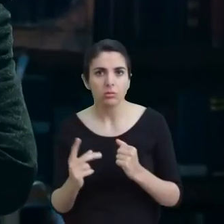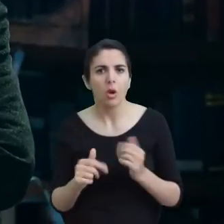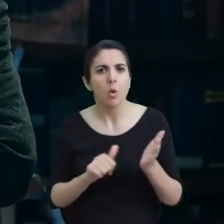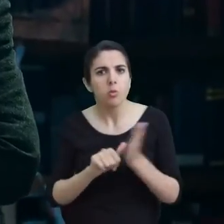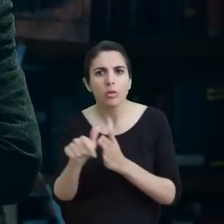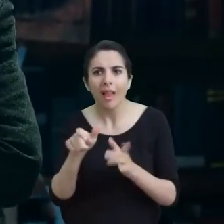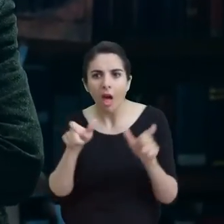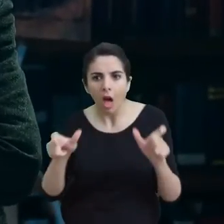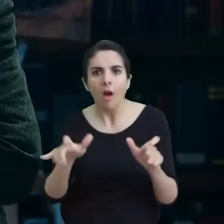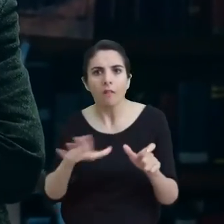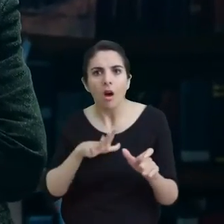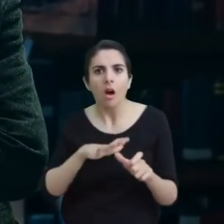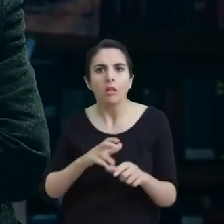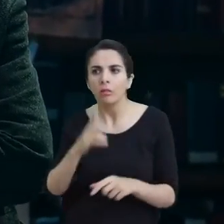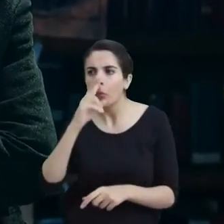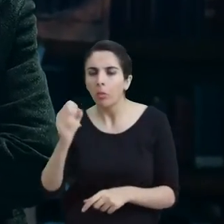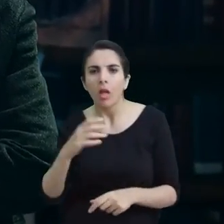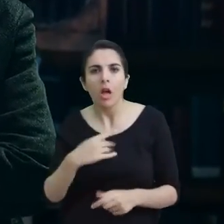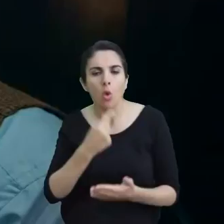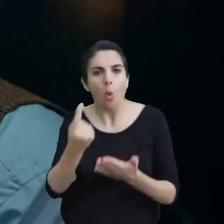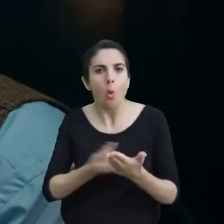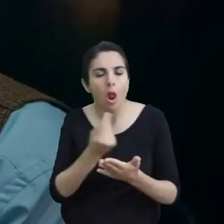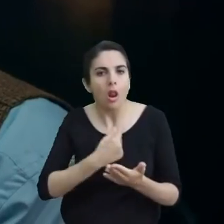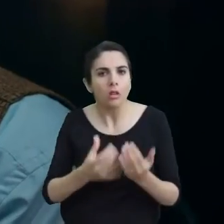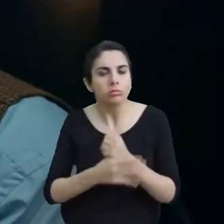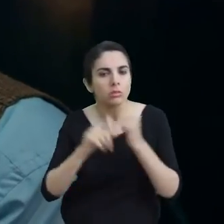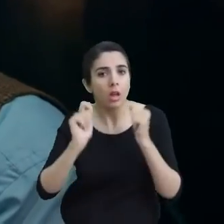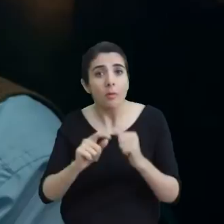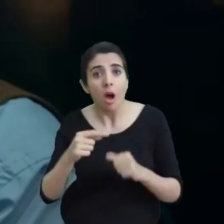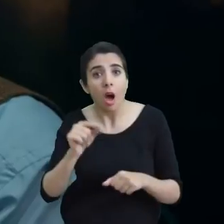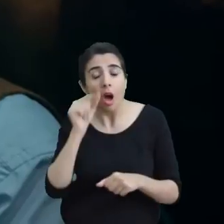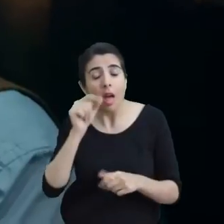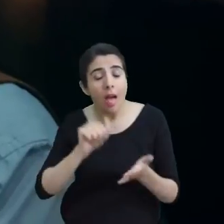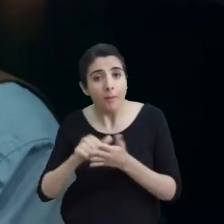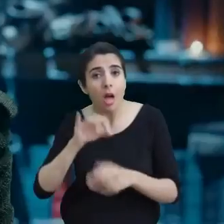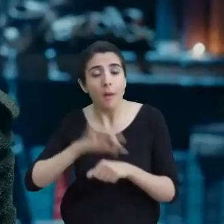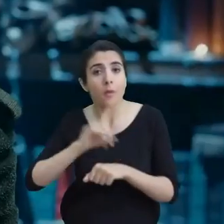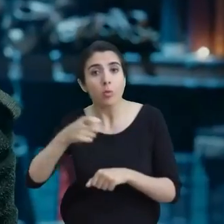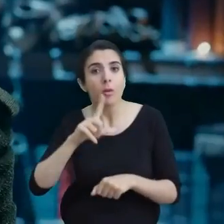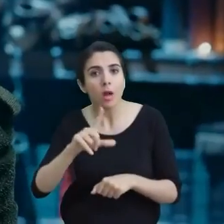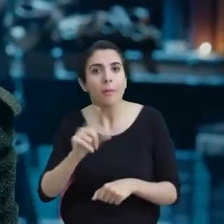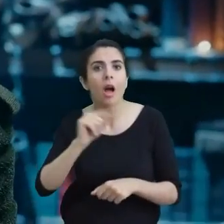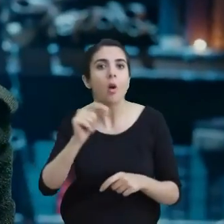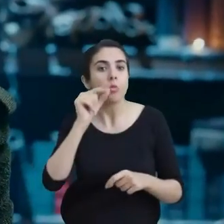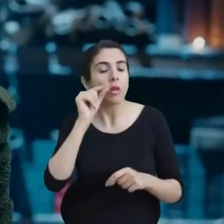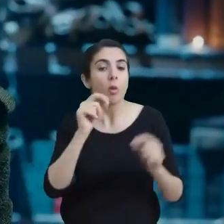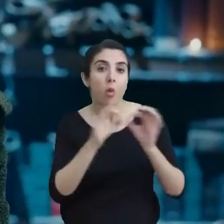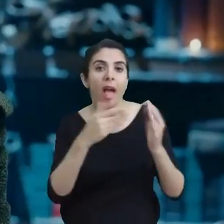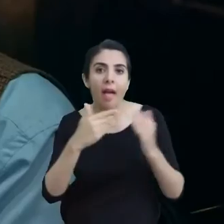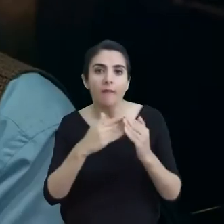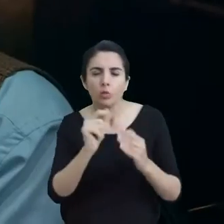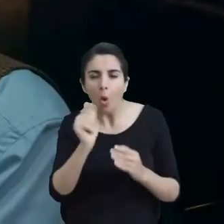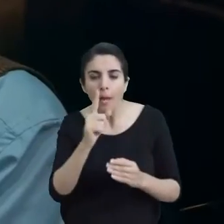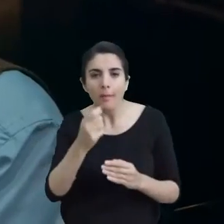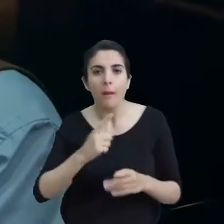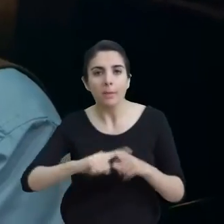Adam bütün muhafızları atlatıp Hazreti Osman'ın Kur'an'ını çaldı. Onun heyecanı duyulmadan bulmam lazım. Bir de Boris Zaharyas'ın evinden değerli bir